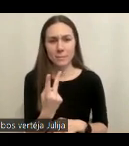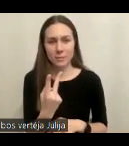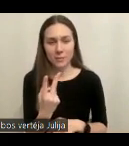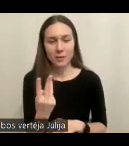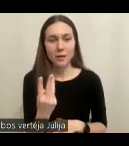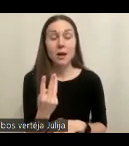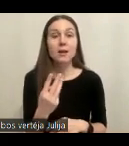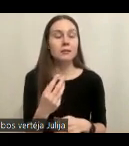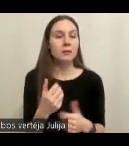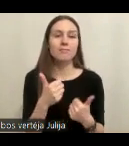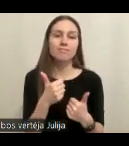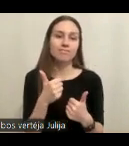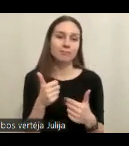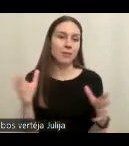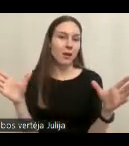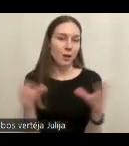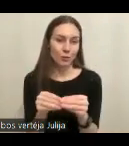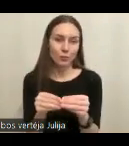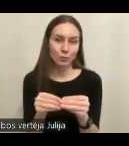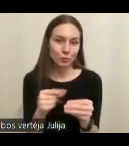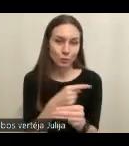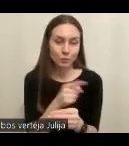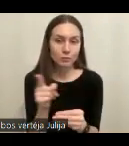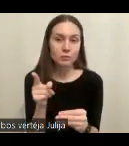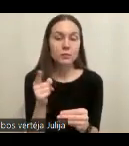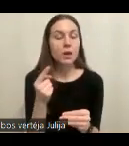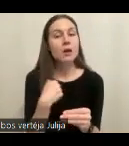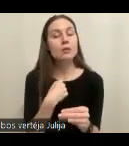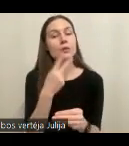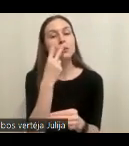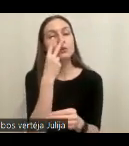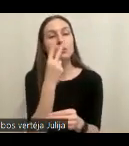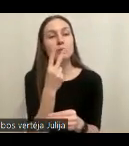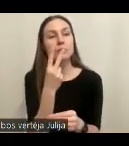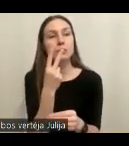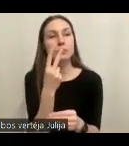jumis. Ir aš pažvelgsiu šiek tiek šią